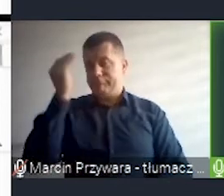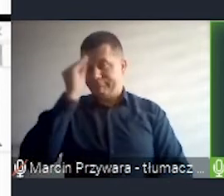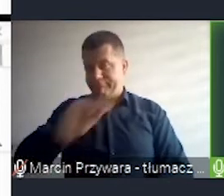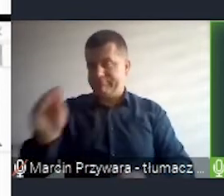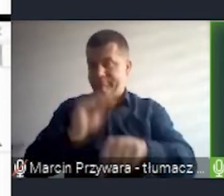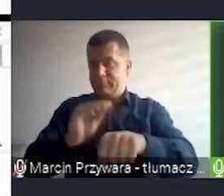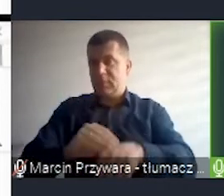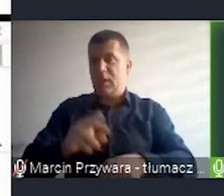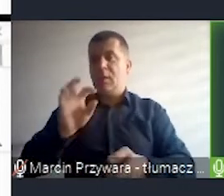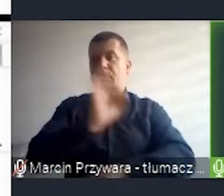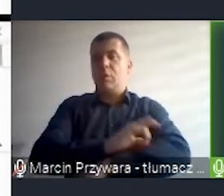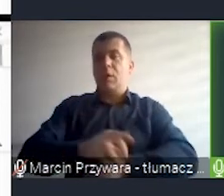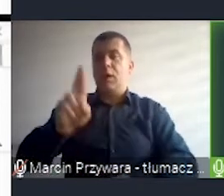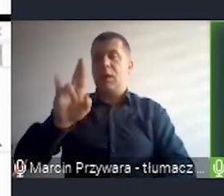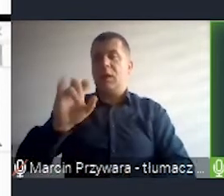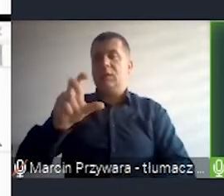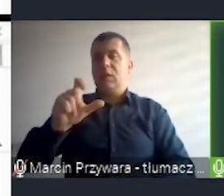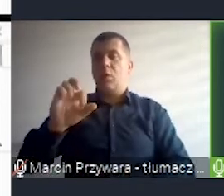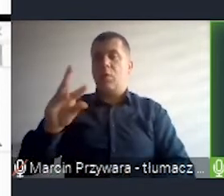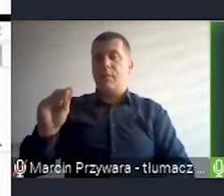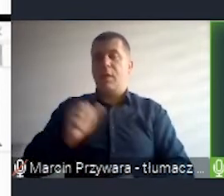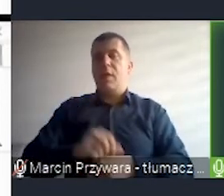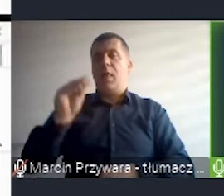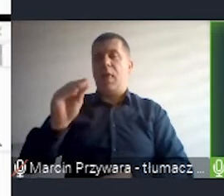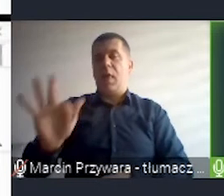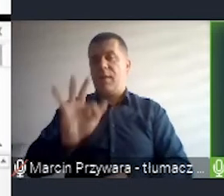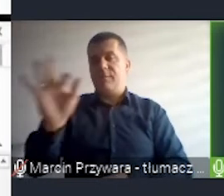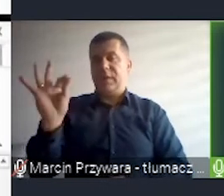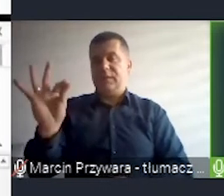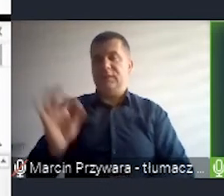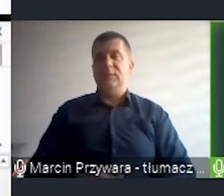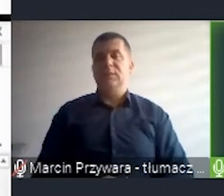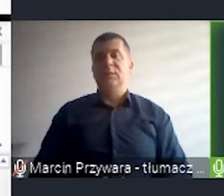szczególnie projekty ryczałtowe i szczególnie projekty FS-u.